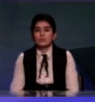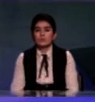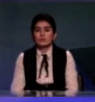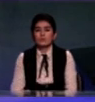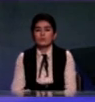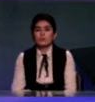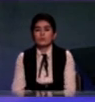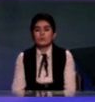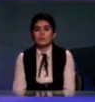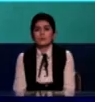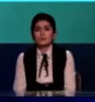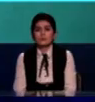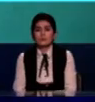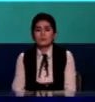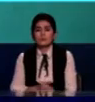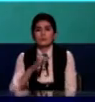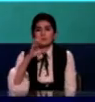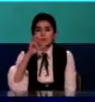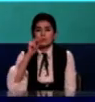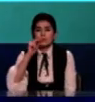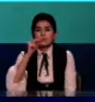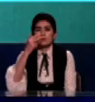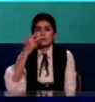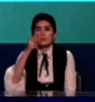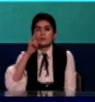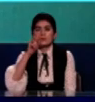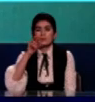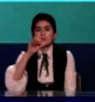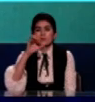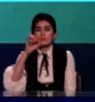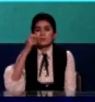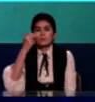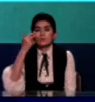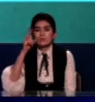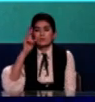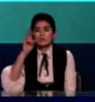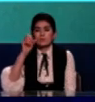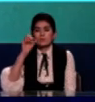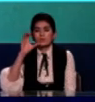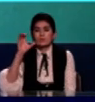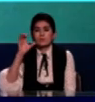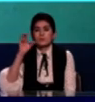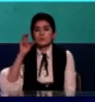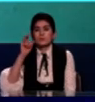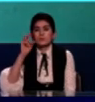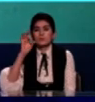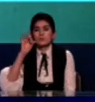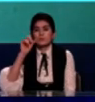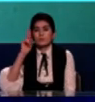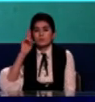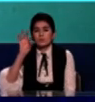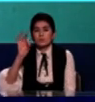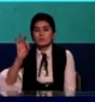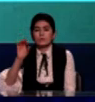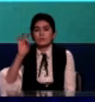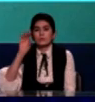Тип членистоногие. Членистоногие делятся на три класса. Класс насекомый, класс ракообразный